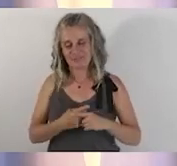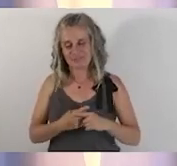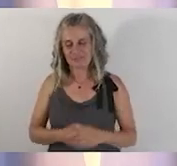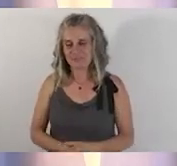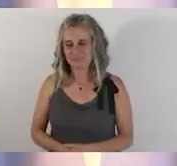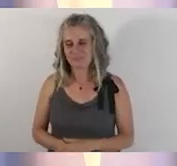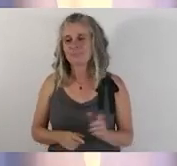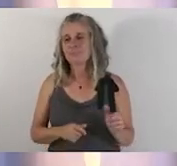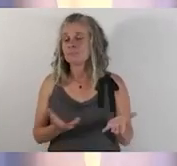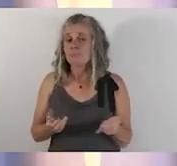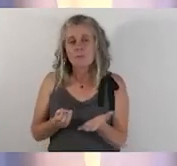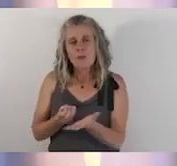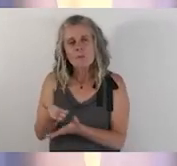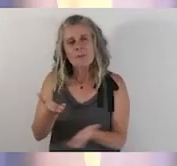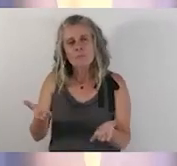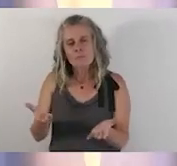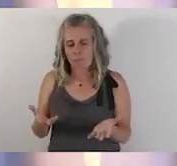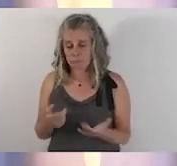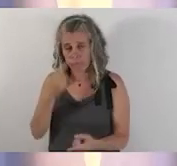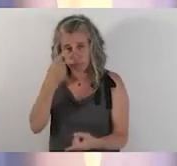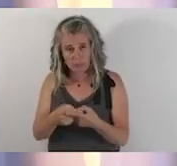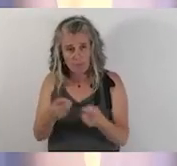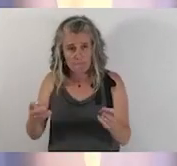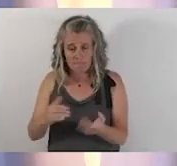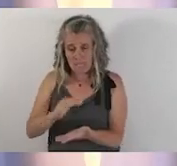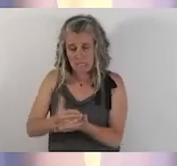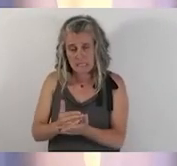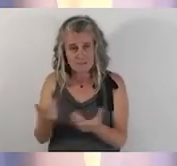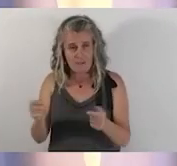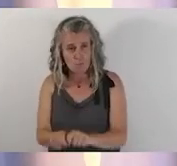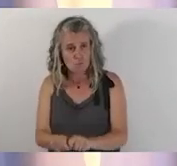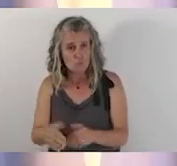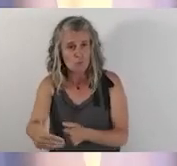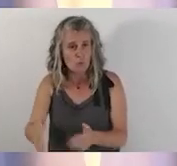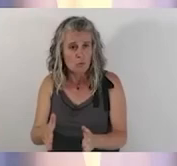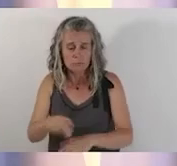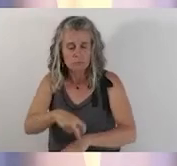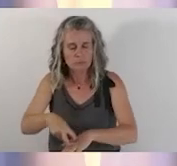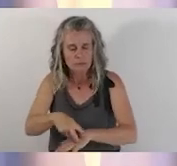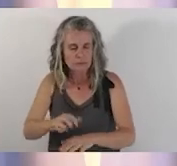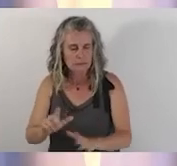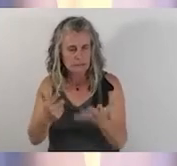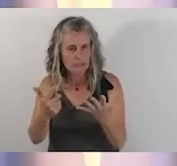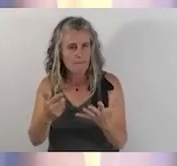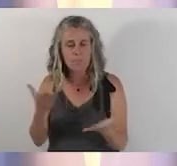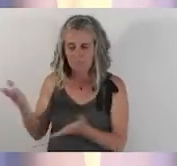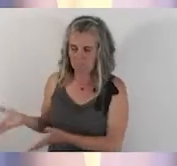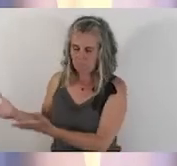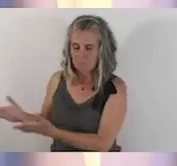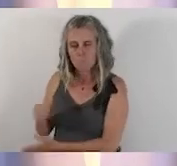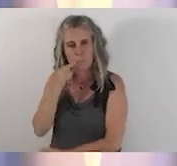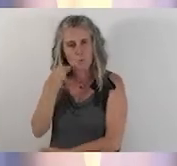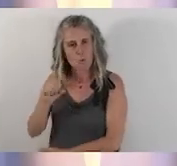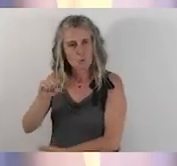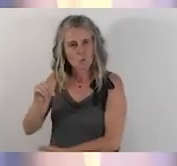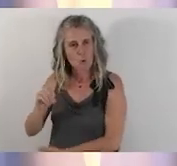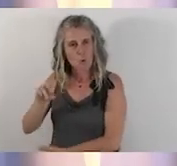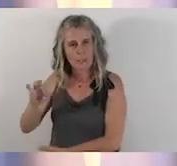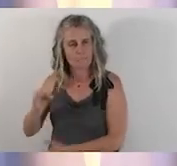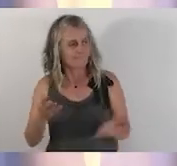Information, les fermetures de classe dans le 7e. Je laisse la parole à Julien Sauré. Bonjour, vous m'entendez